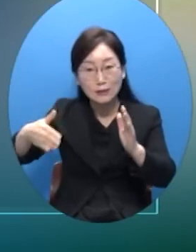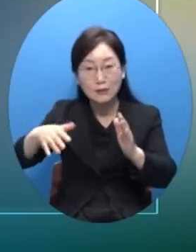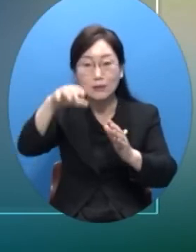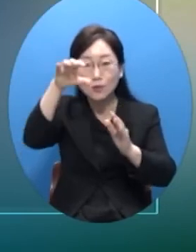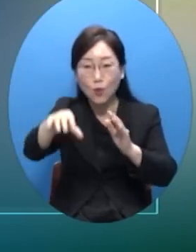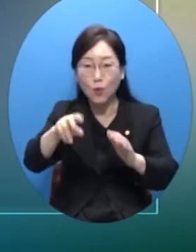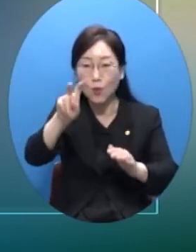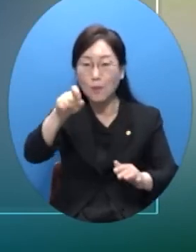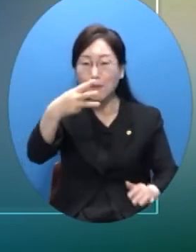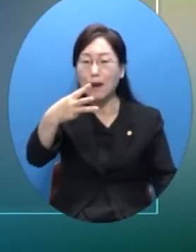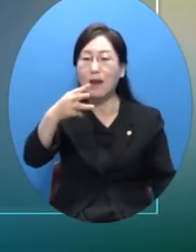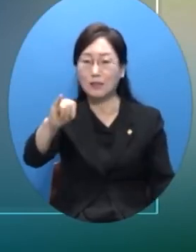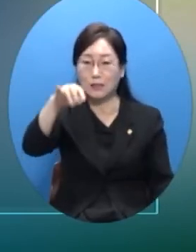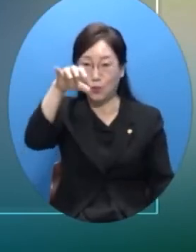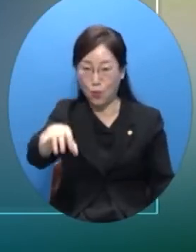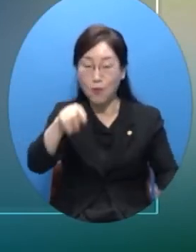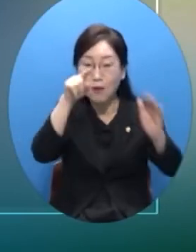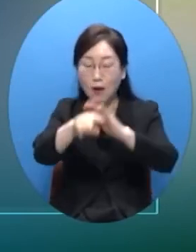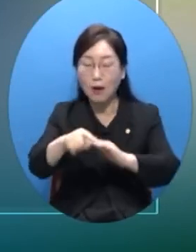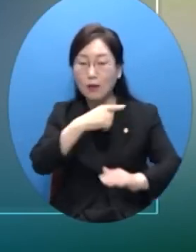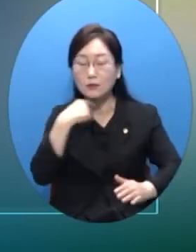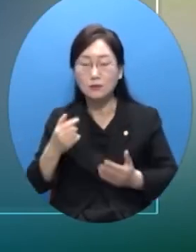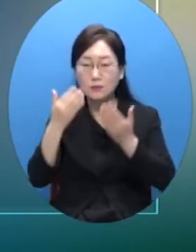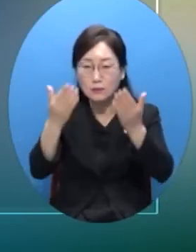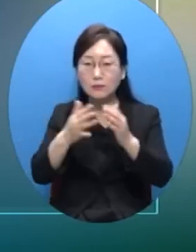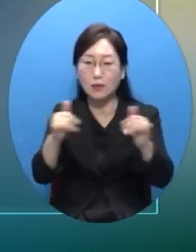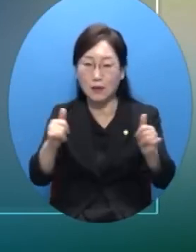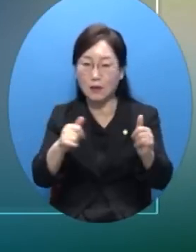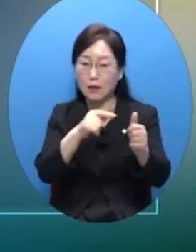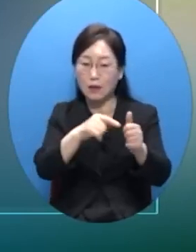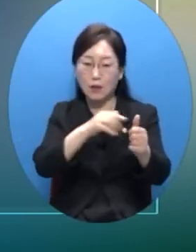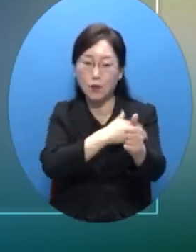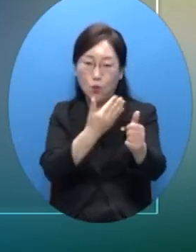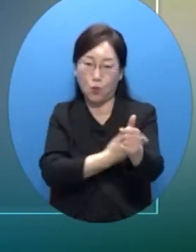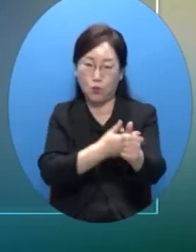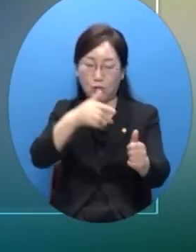서아프리카 말리에 가서 복음을 전하다 순교한 권지상 선교사님 계십니다.